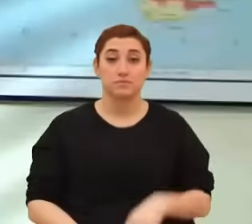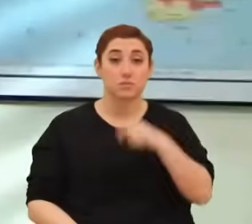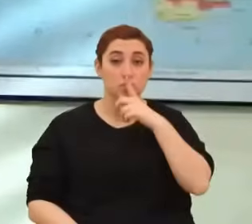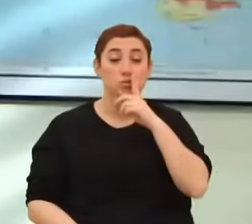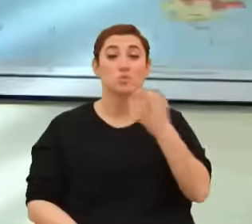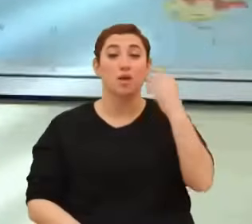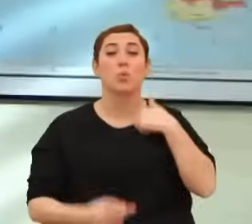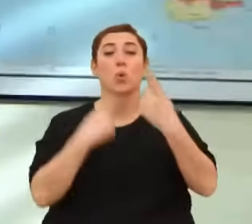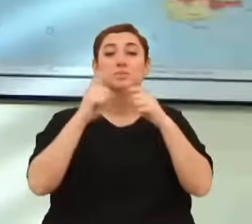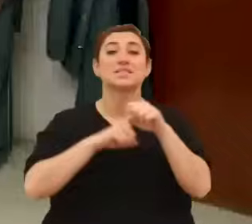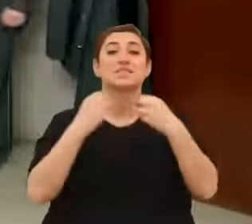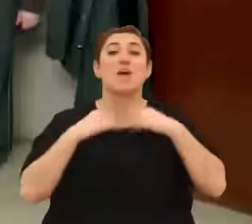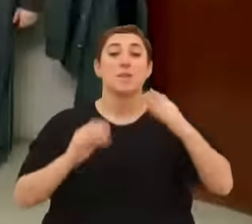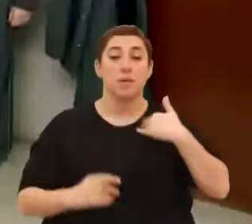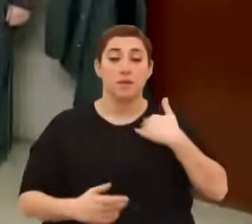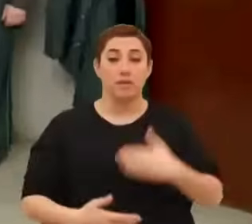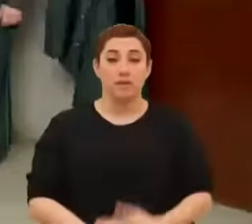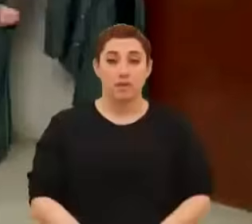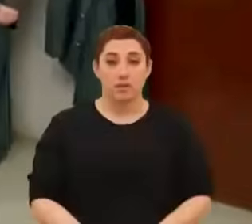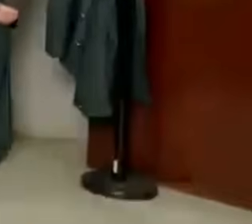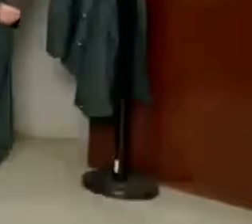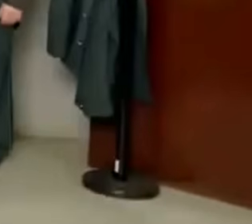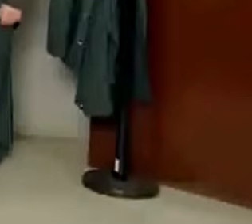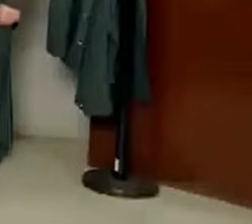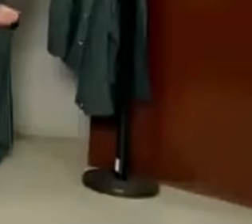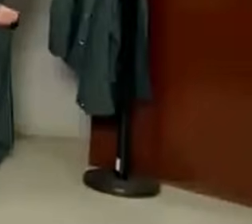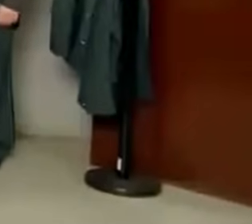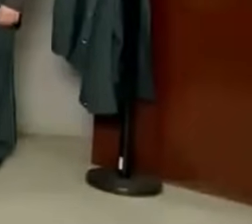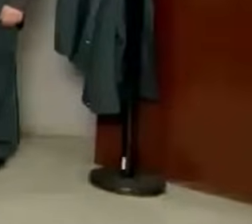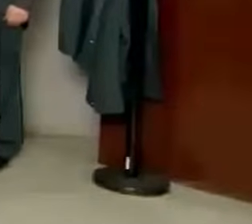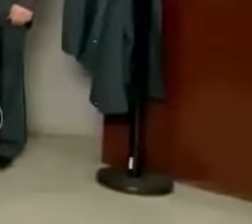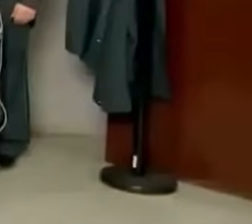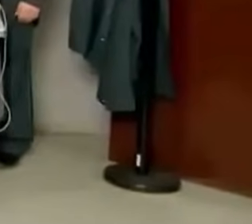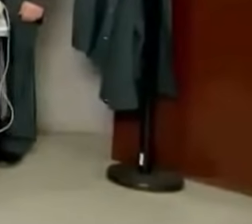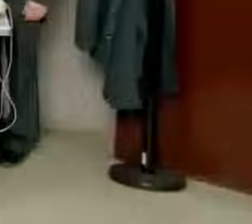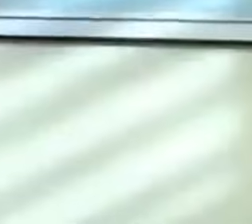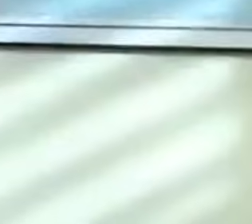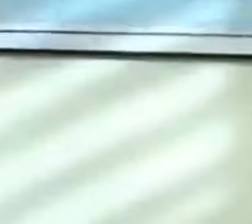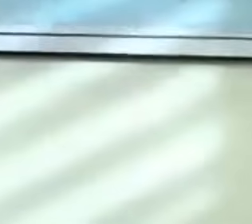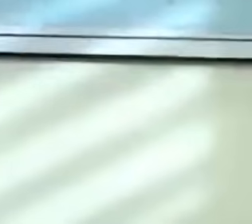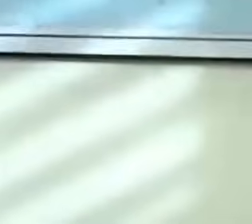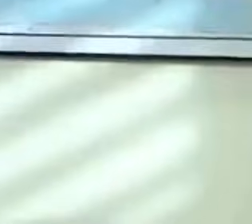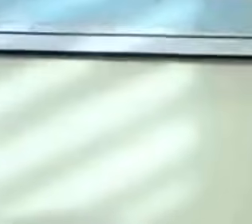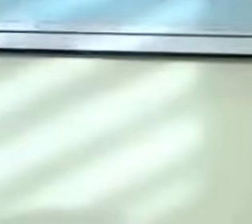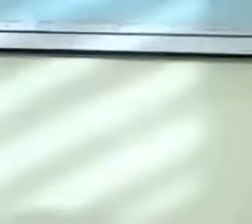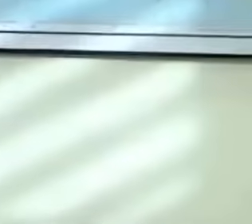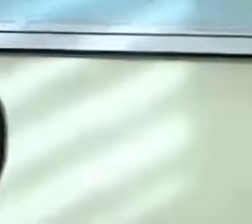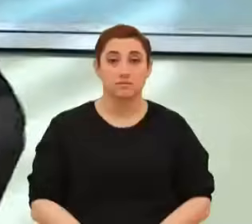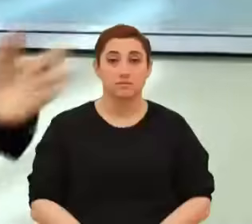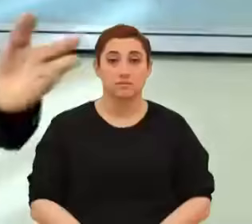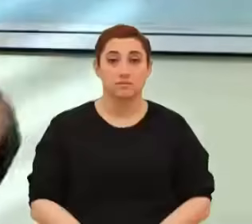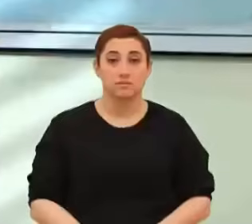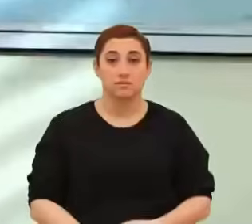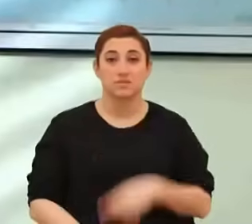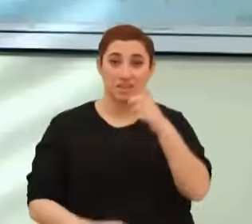Sus, daha fazla konuşturma, dillendirme beni. İkisi de karşısında mum gibi dikiliyorlar. Rıza oturacaktı ki Yusuf'a döndü.